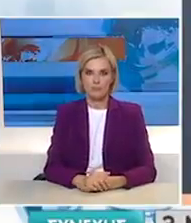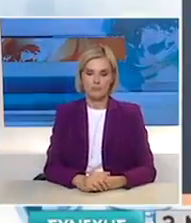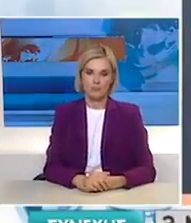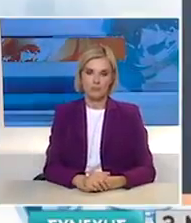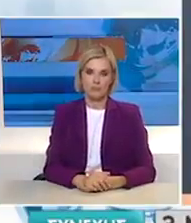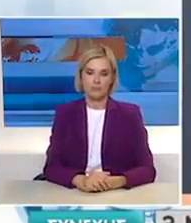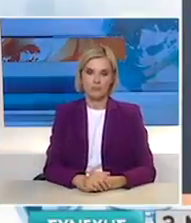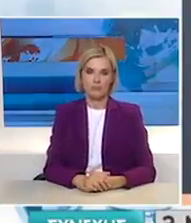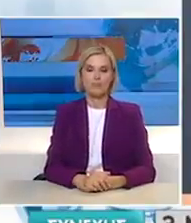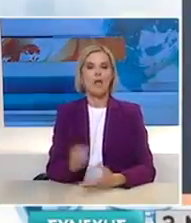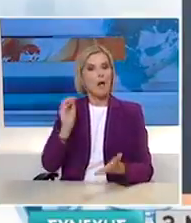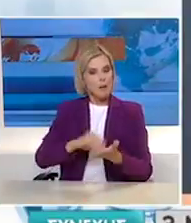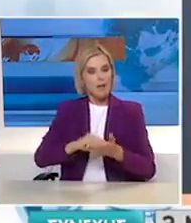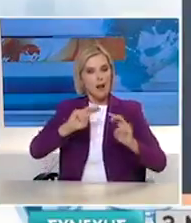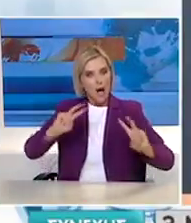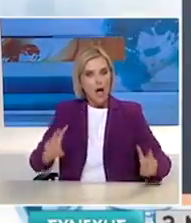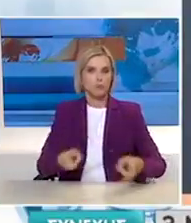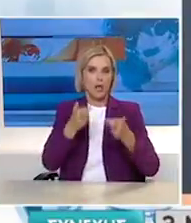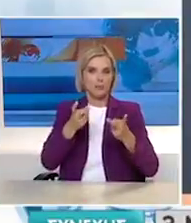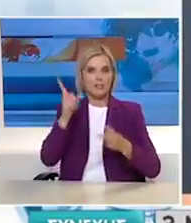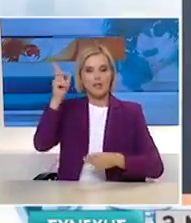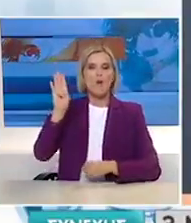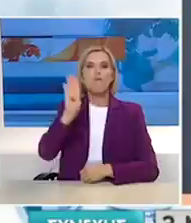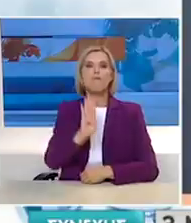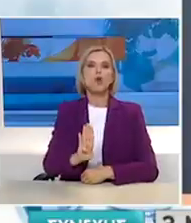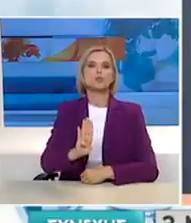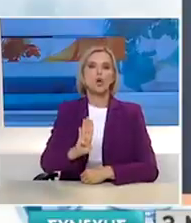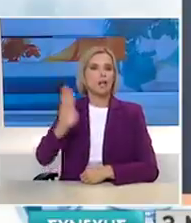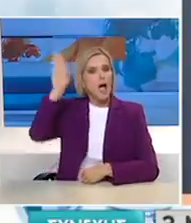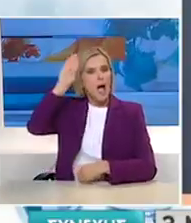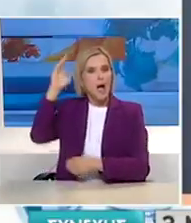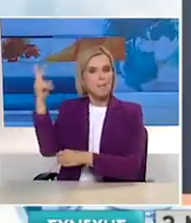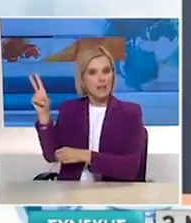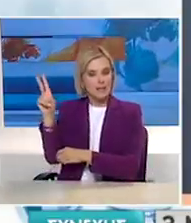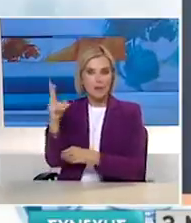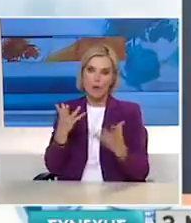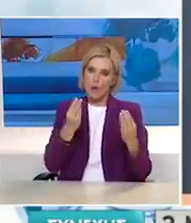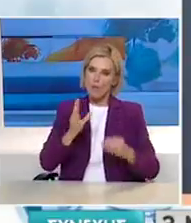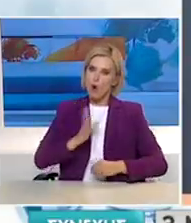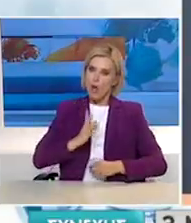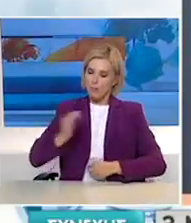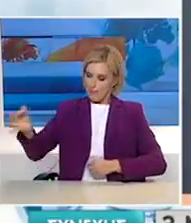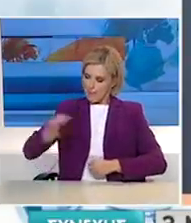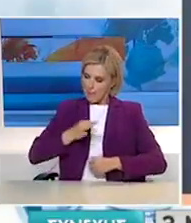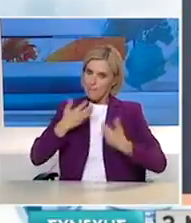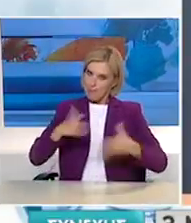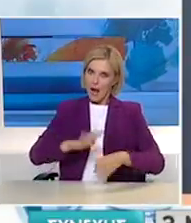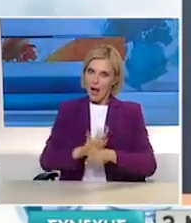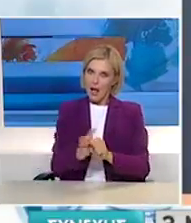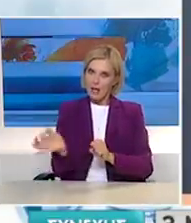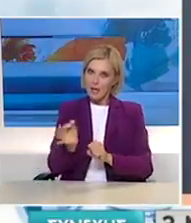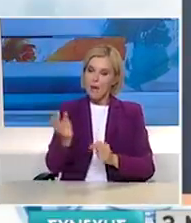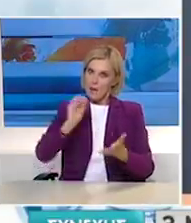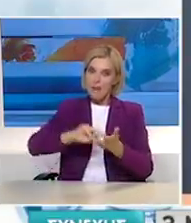Ένα άλλο σημαντικό εύρημα από συναδέλφους από τη Βοστόνη προσπάθησε να απαντήσει το ερώτημα αν οι άνθρωποι που έχουν μολυνθεί με τον ιό μπορούν να